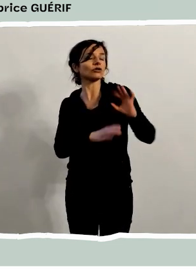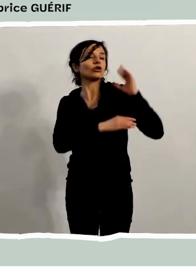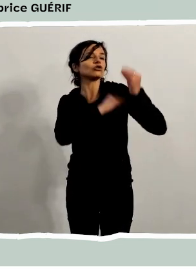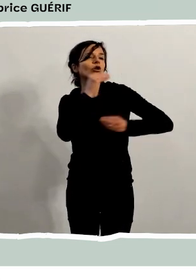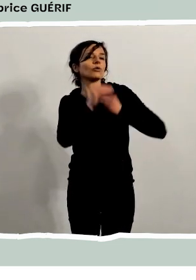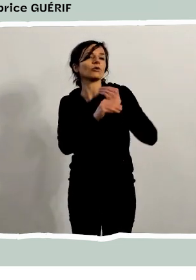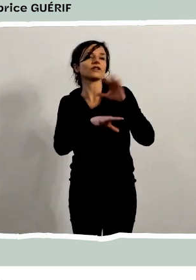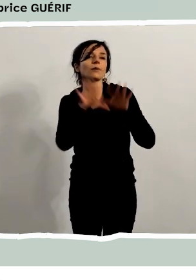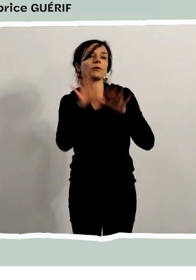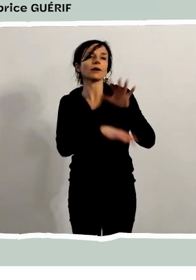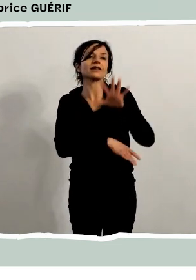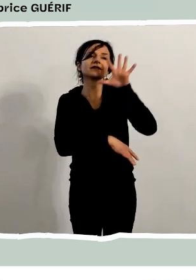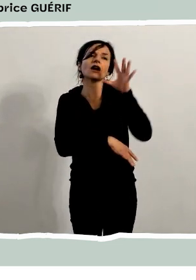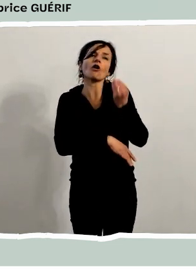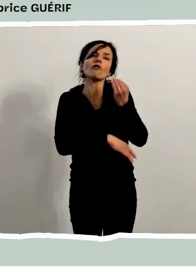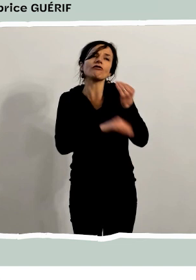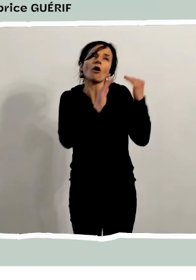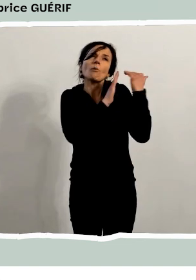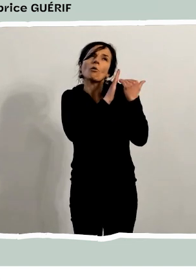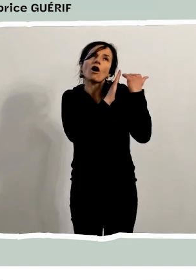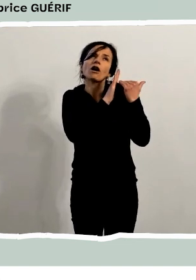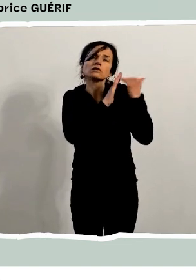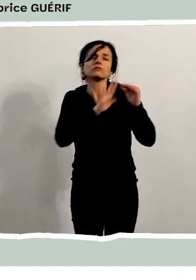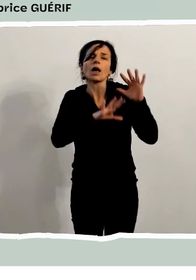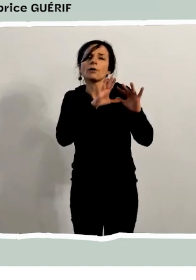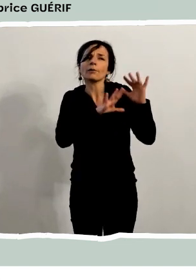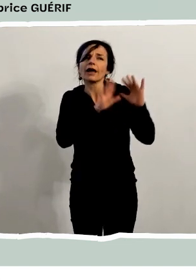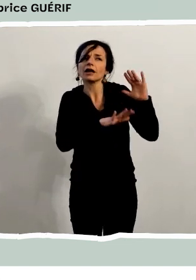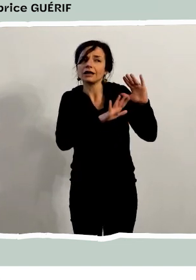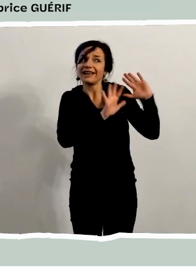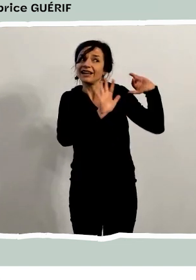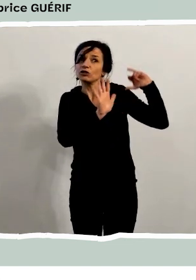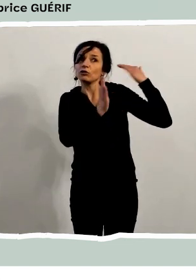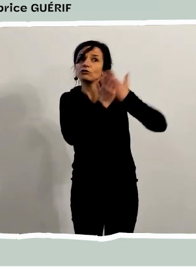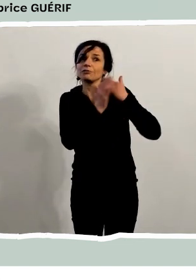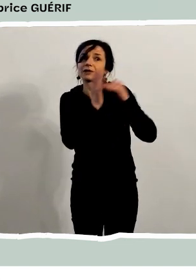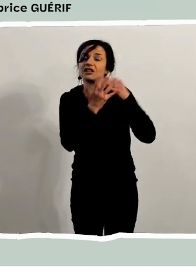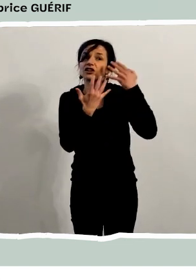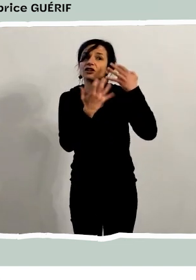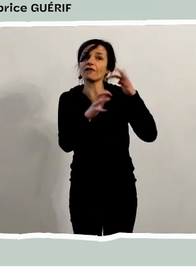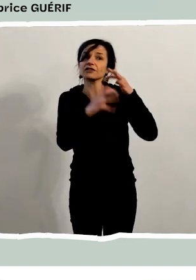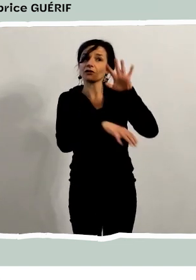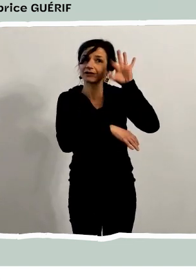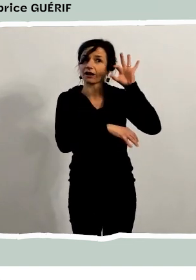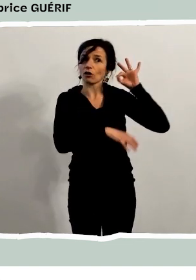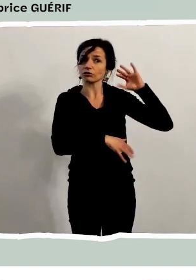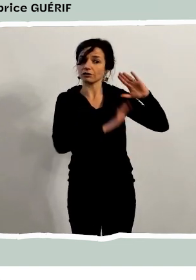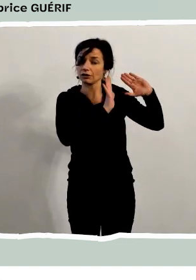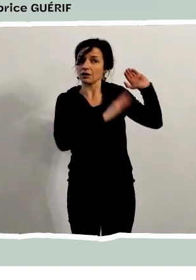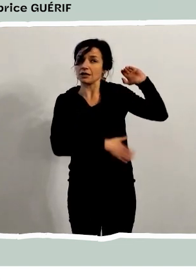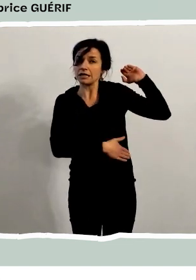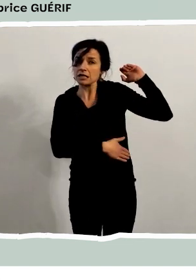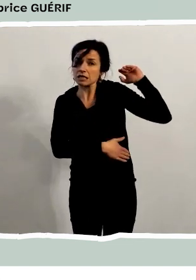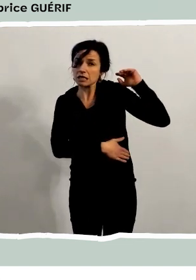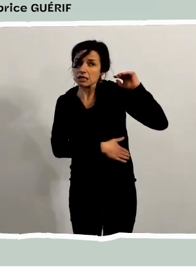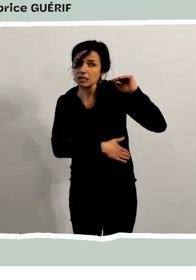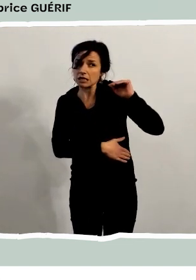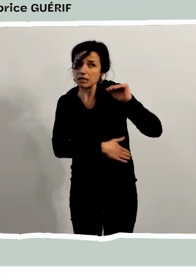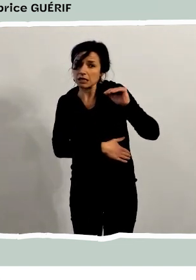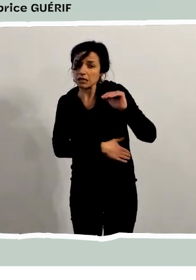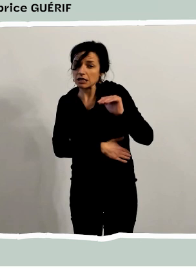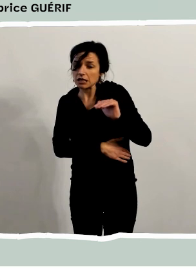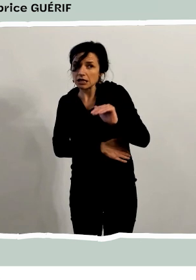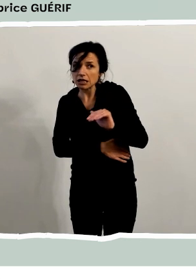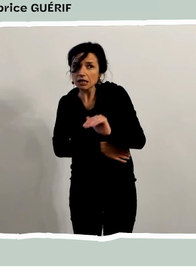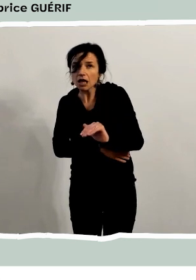peu moins de 5 enfants par femme, et puis depuis, la moyenne diminue jusqu'à passer, dans